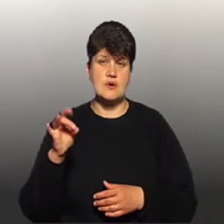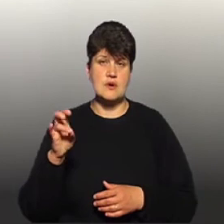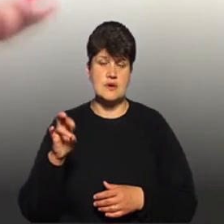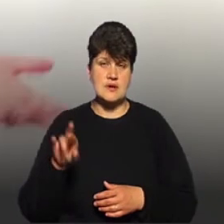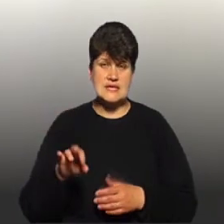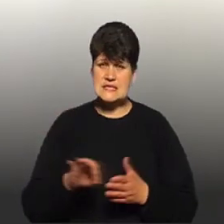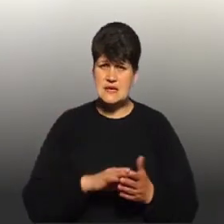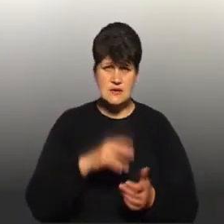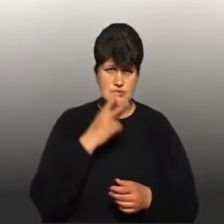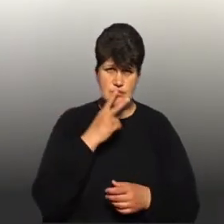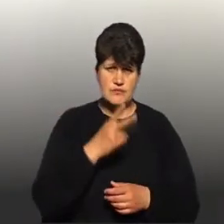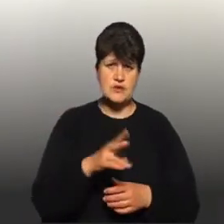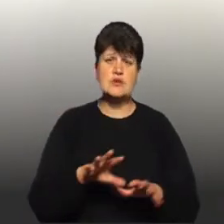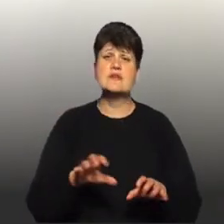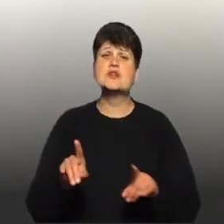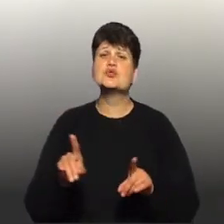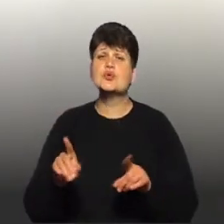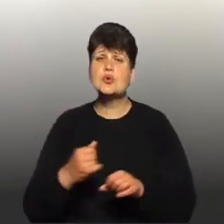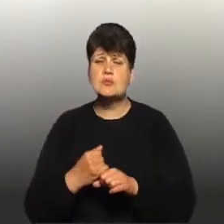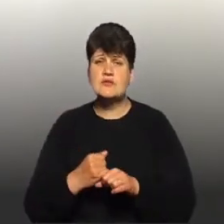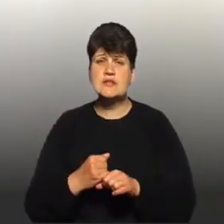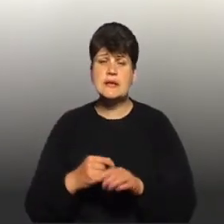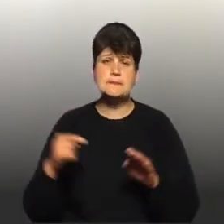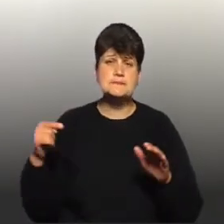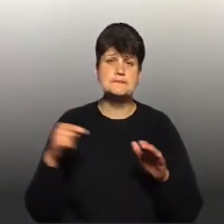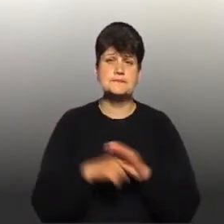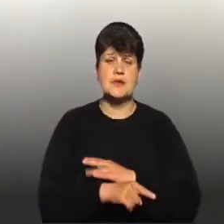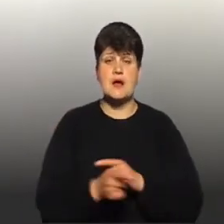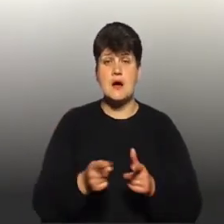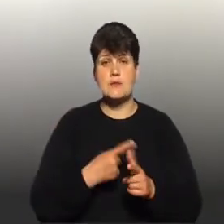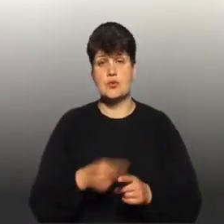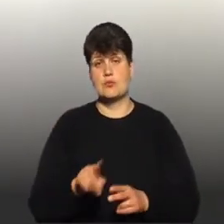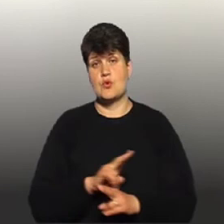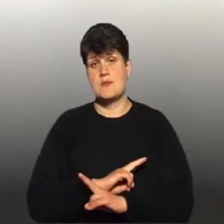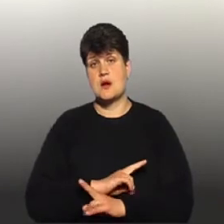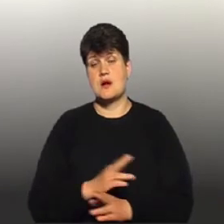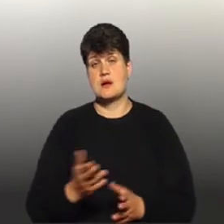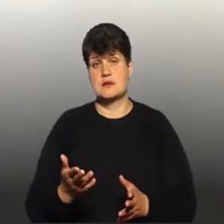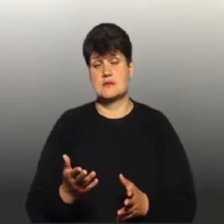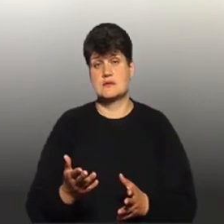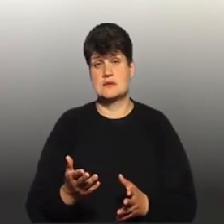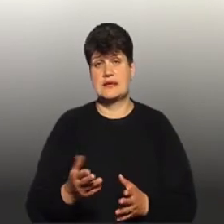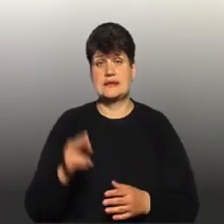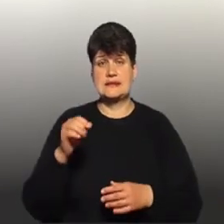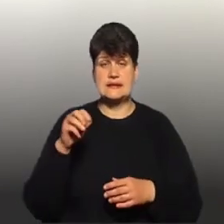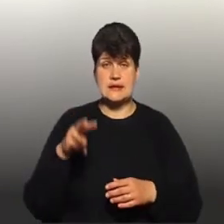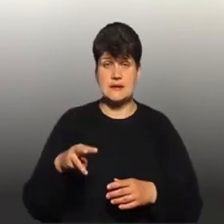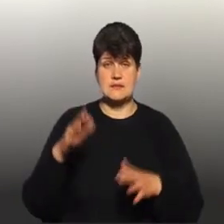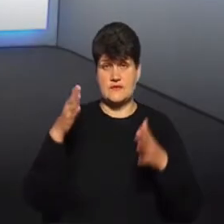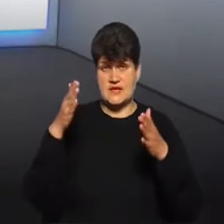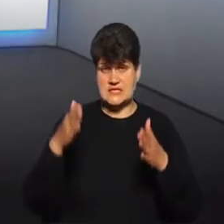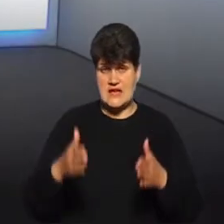вони що, вони мігрують або вони просто помирають. Димова завіса – це є дуже згубна така,